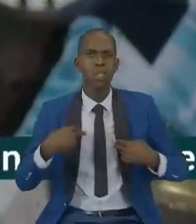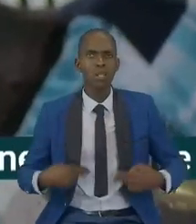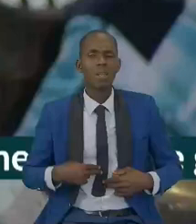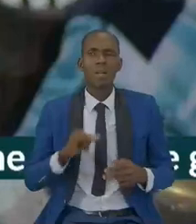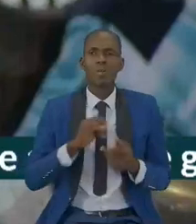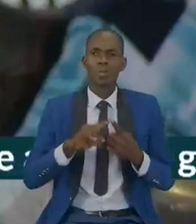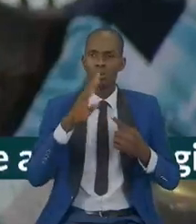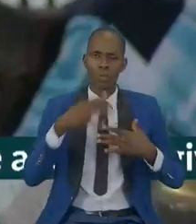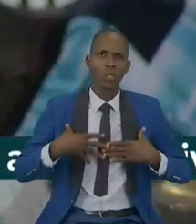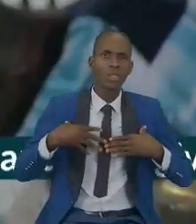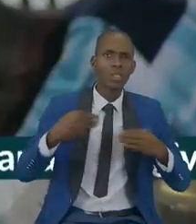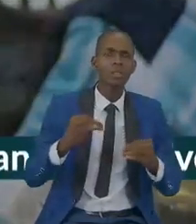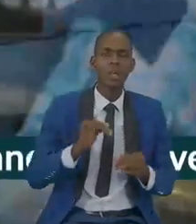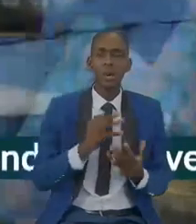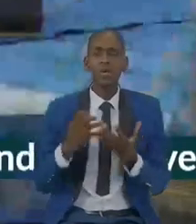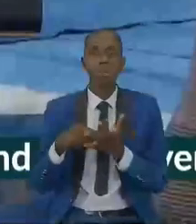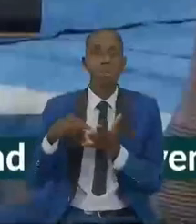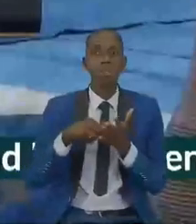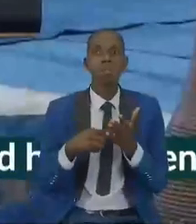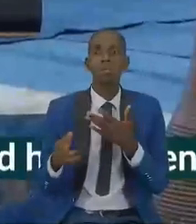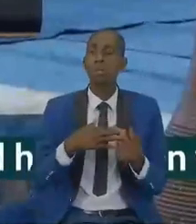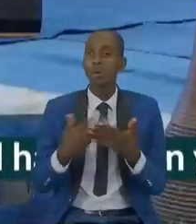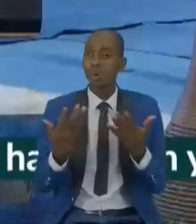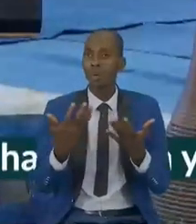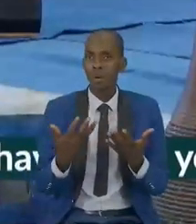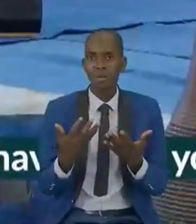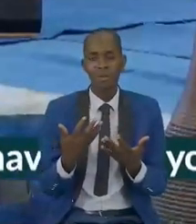envoyer vos requêtes au ciel.